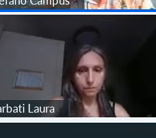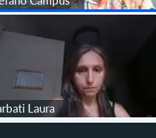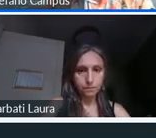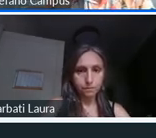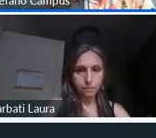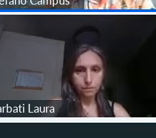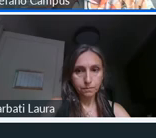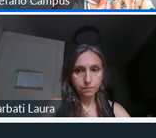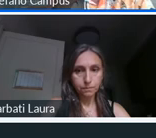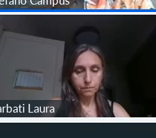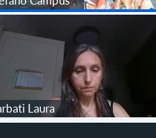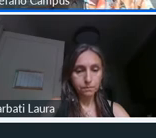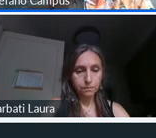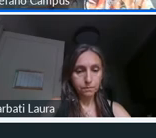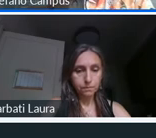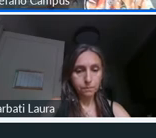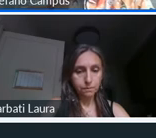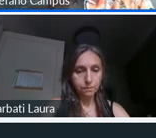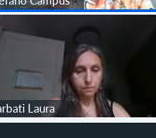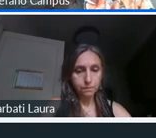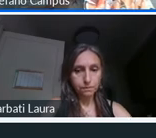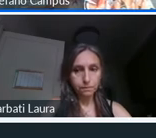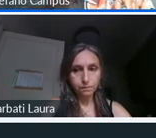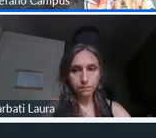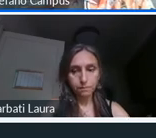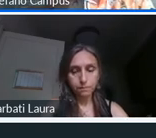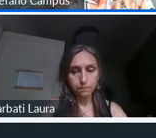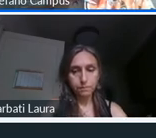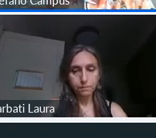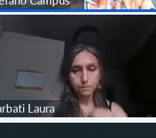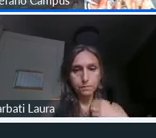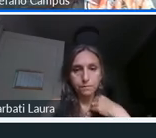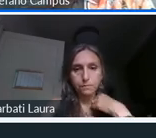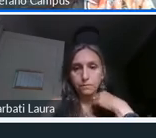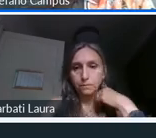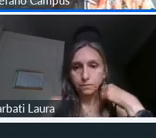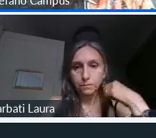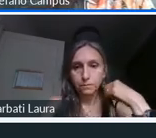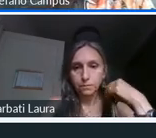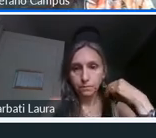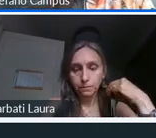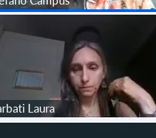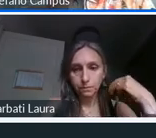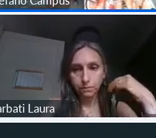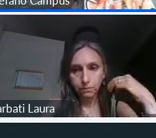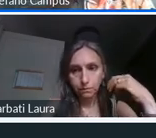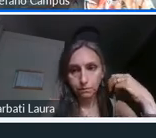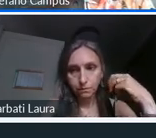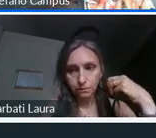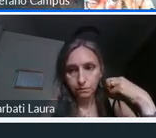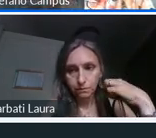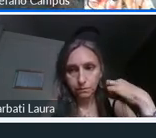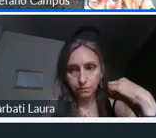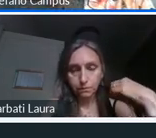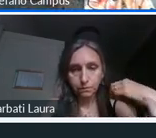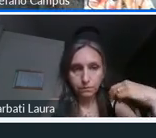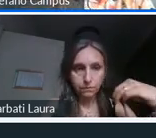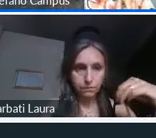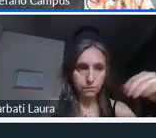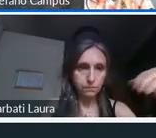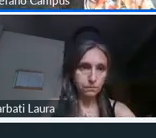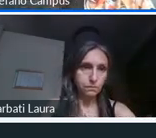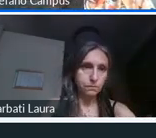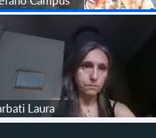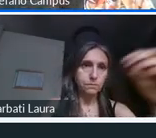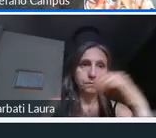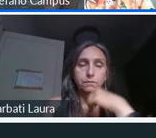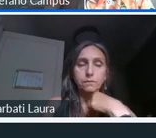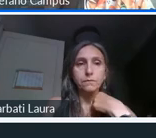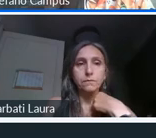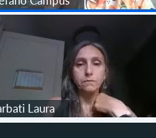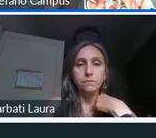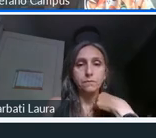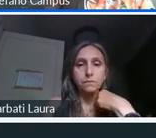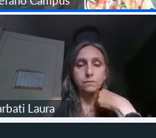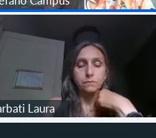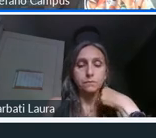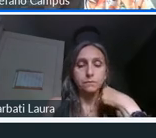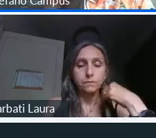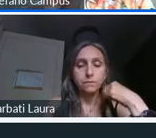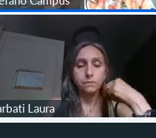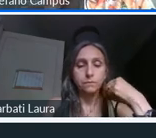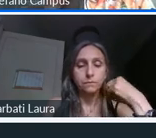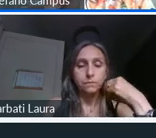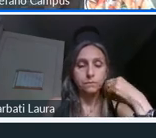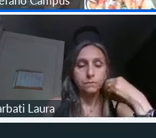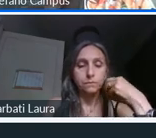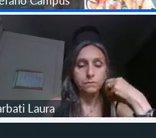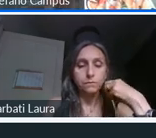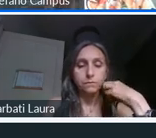completissimo, non è aggiornatissimo, però come dire è sicuramente un'occhiata quantomeno prima di fare degli